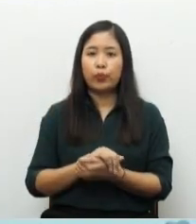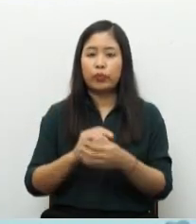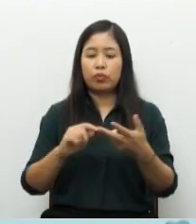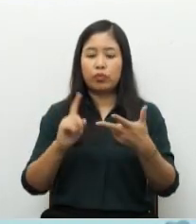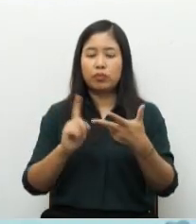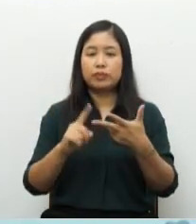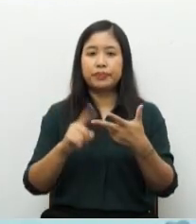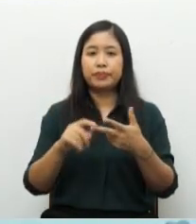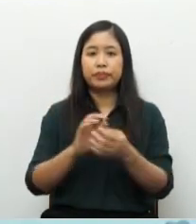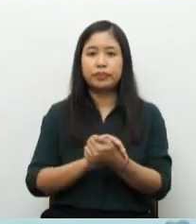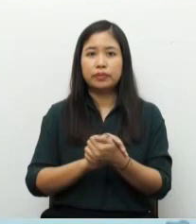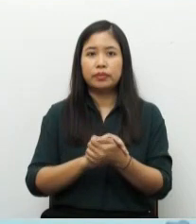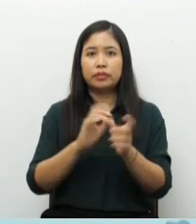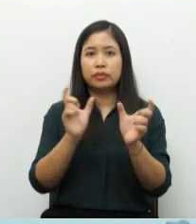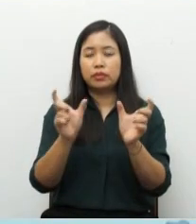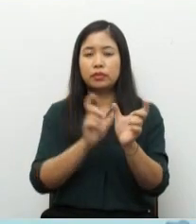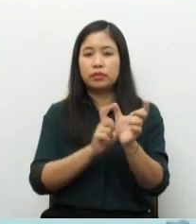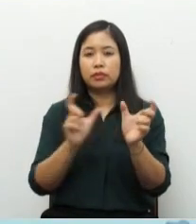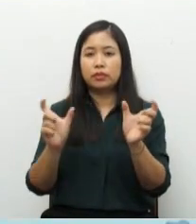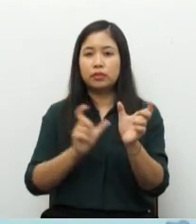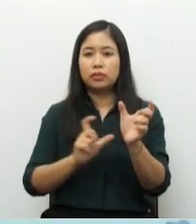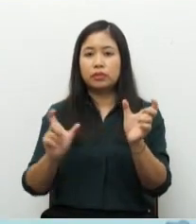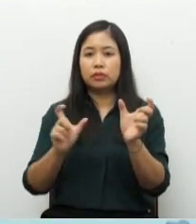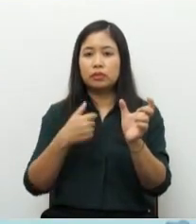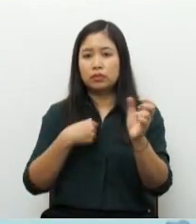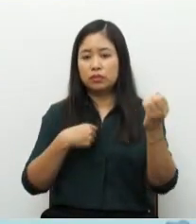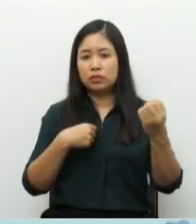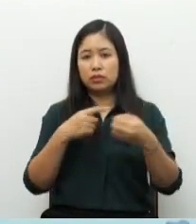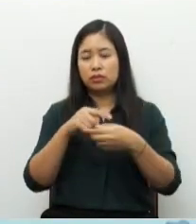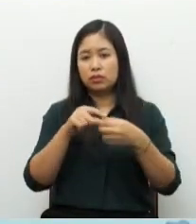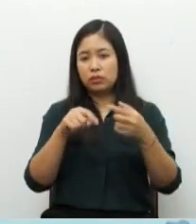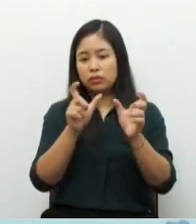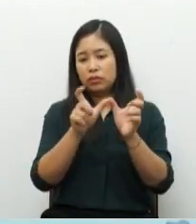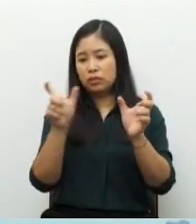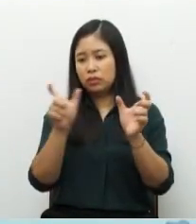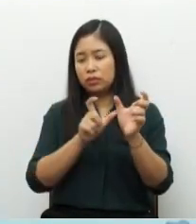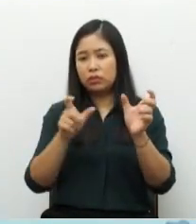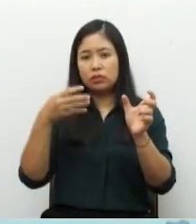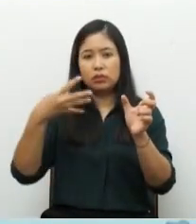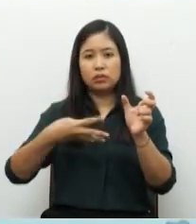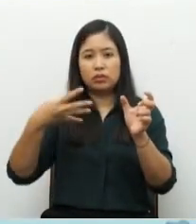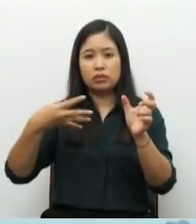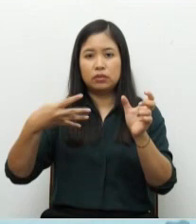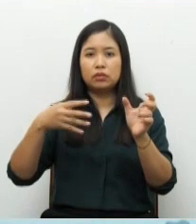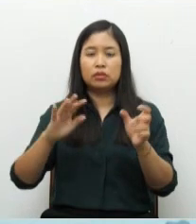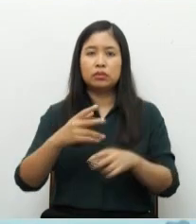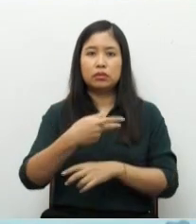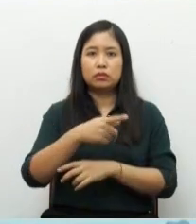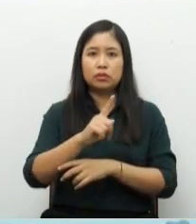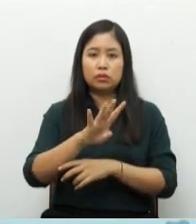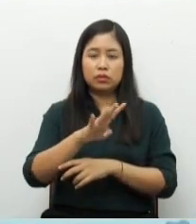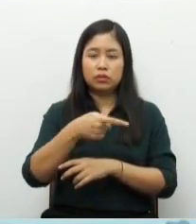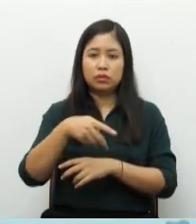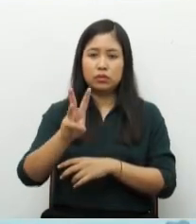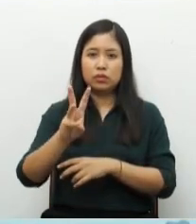3นะครับเป็นกิจกรรมการแต่งคำประพันธ์นะครับแบ่งออกเป็นการแต่งกลอน4นะครับจำนวน4บทของนักเรียนชั้นประถมศึกษาปีที่4ถึง6